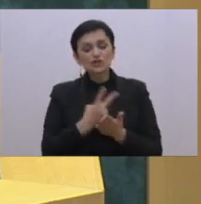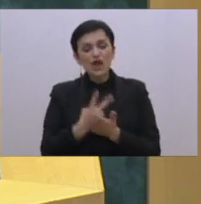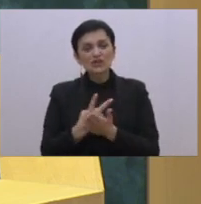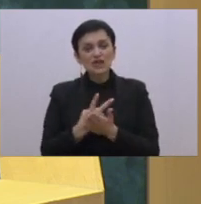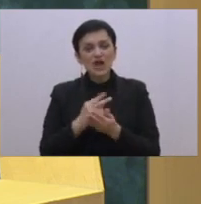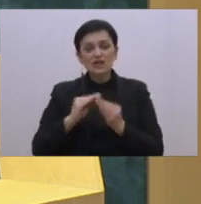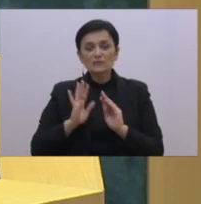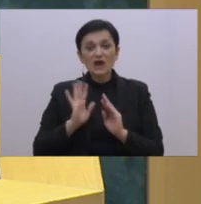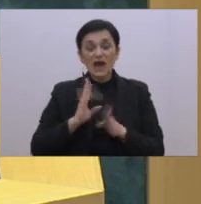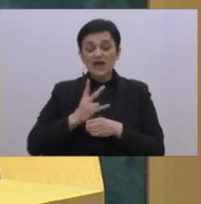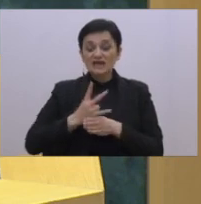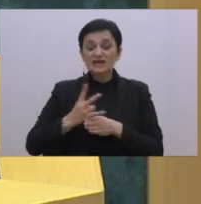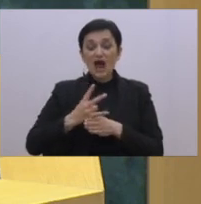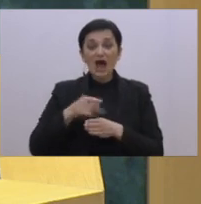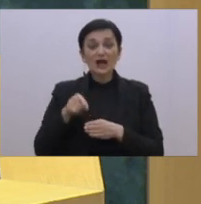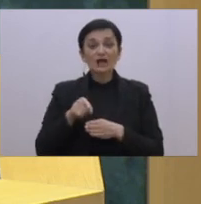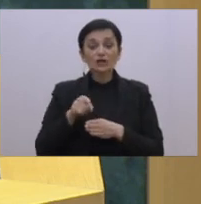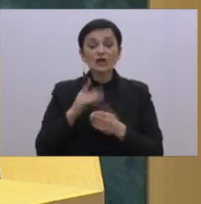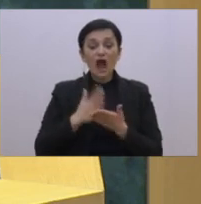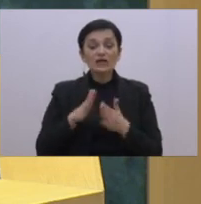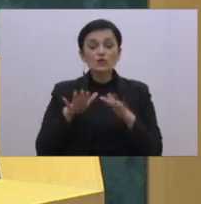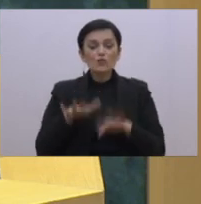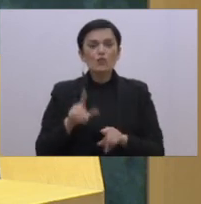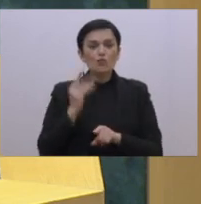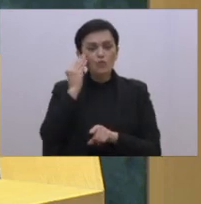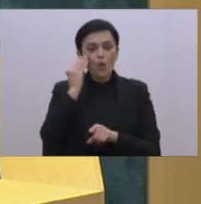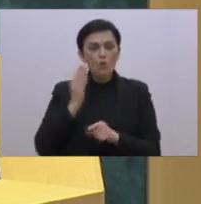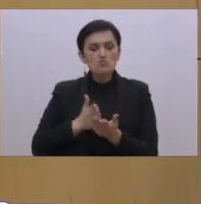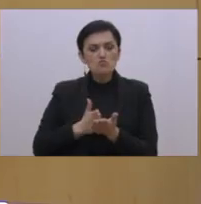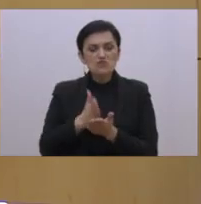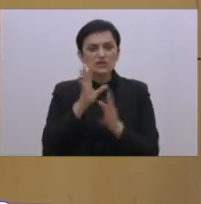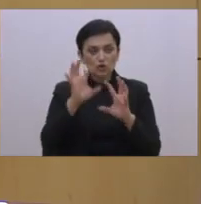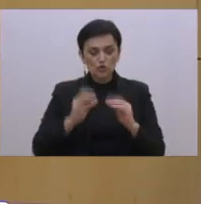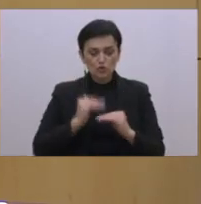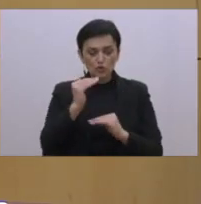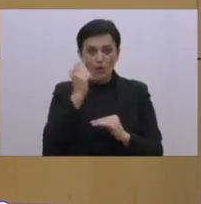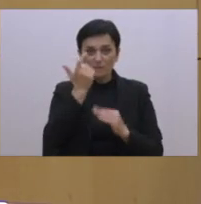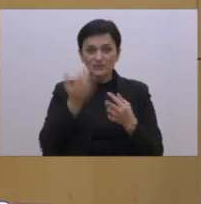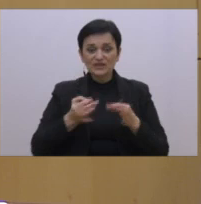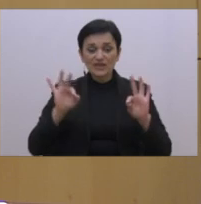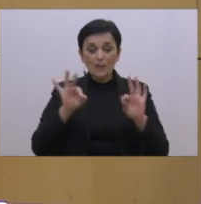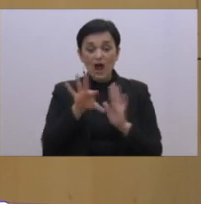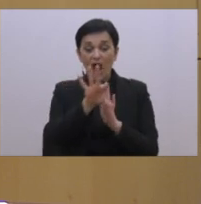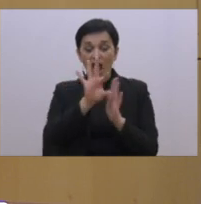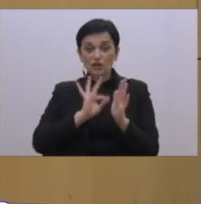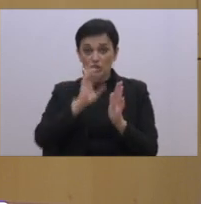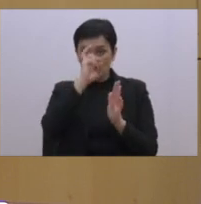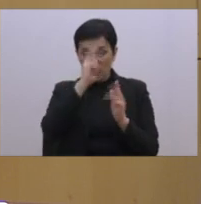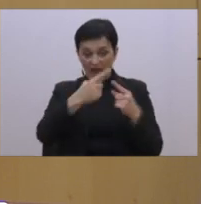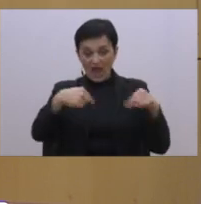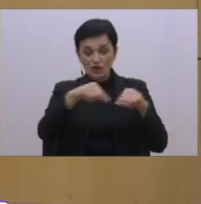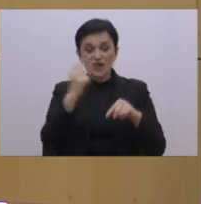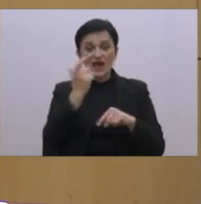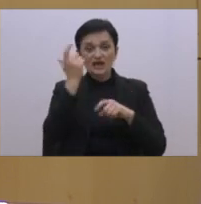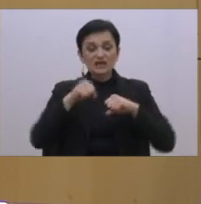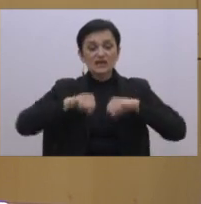სიმწვავე. რადიკალიზმი წარმოადგენს პოზიციას, რომელიც მიმართულია კონსტიტუციის, დემოკრატიულად არჩეული ხელისუფლების და